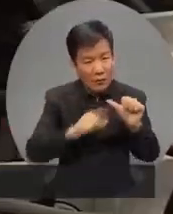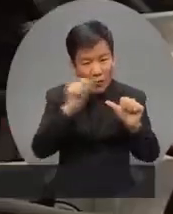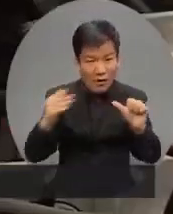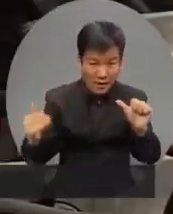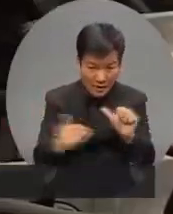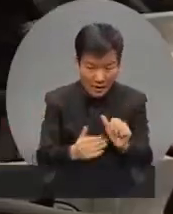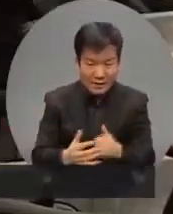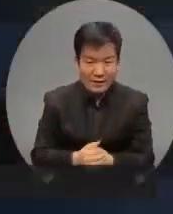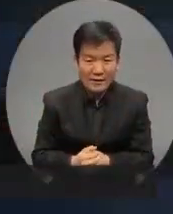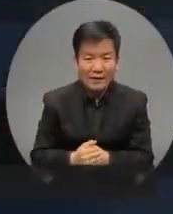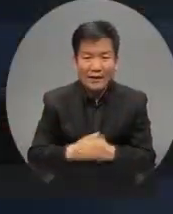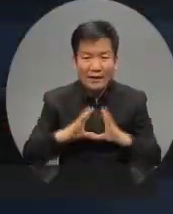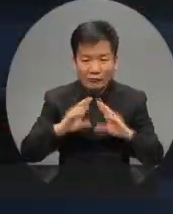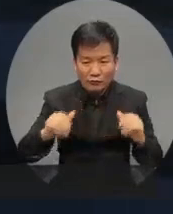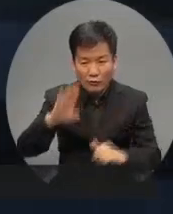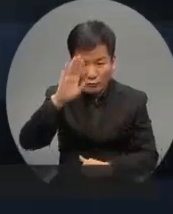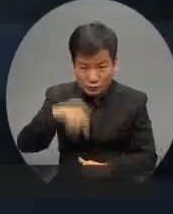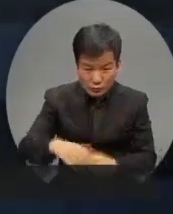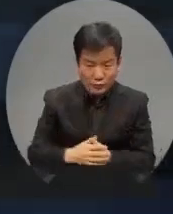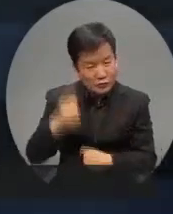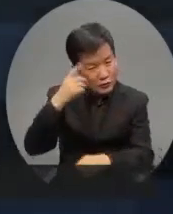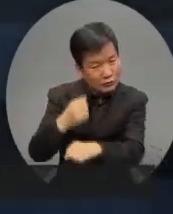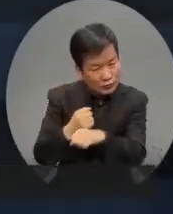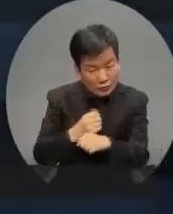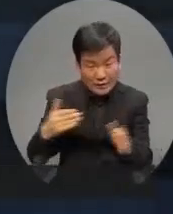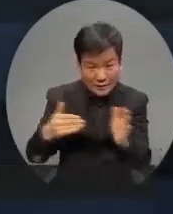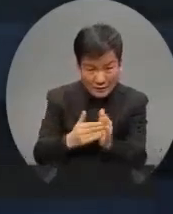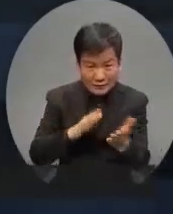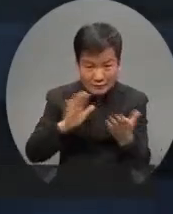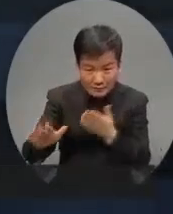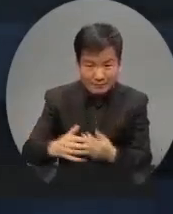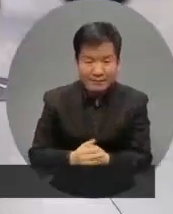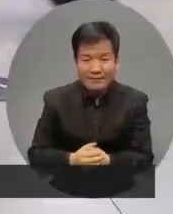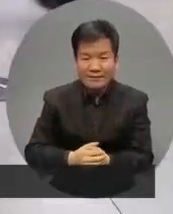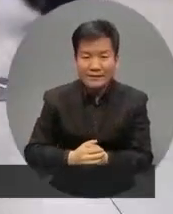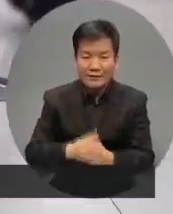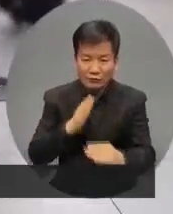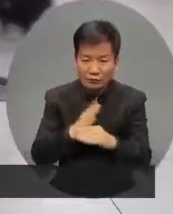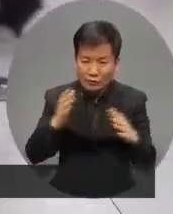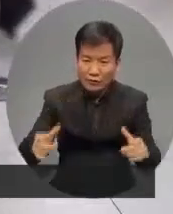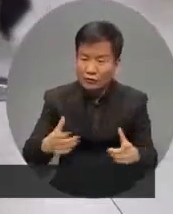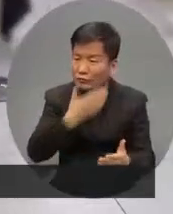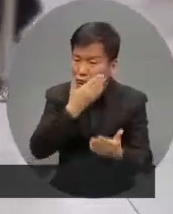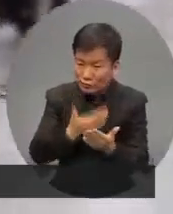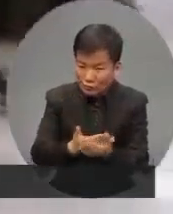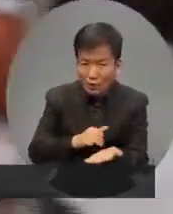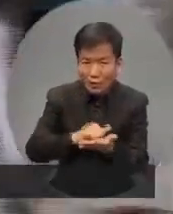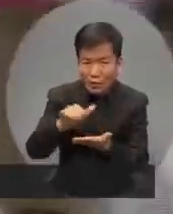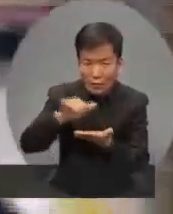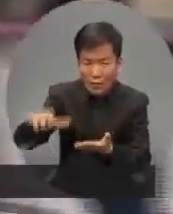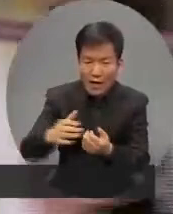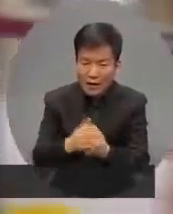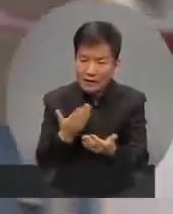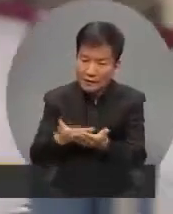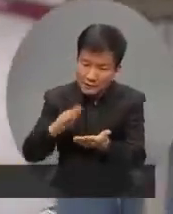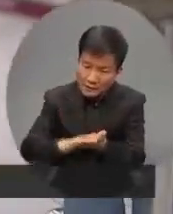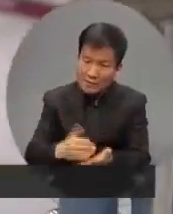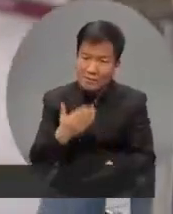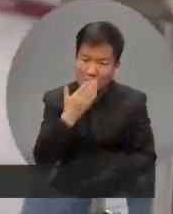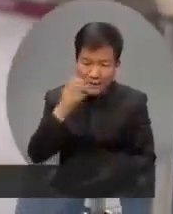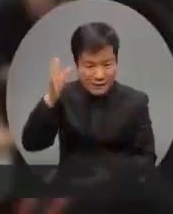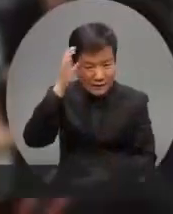5월까지인 국토부의 활성화방안 연구 용역이 끝나면 중부권 거점 공항에 걸맞은 개선안이 나올